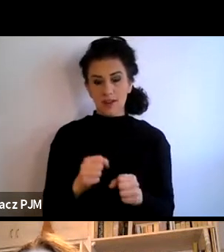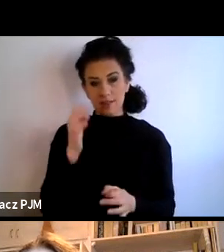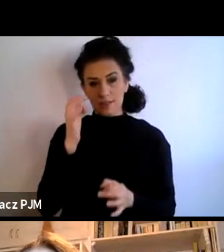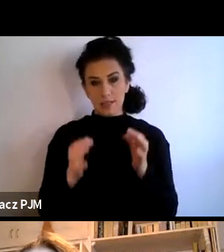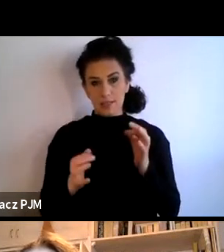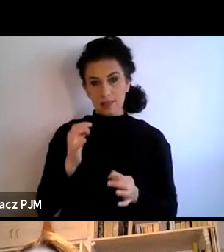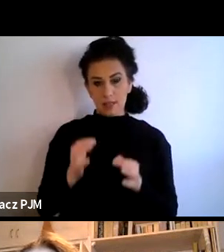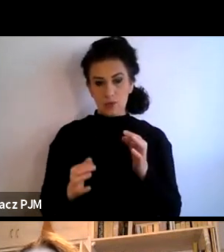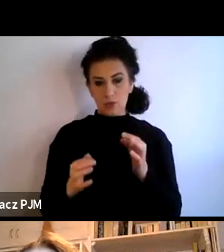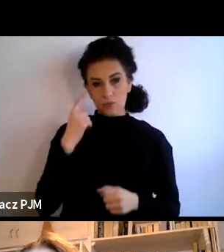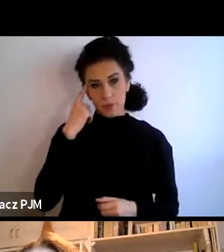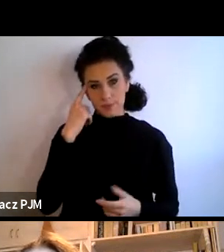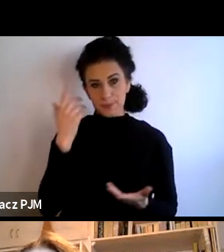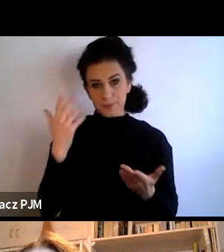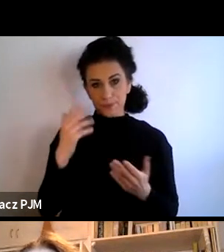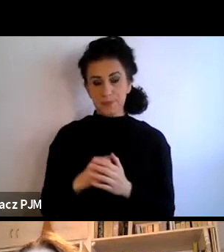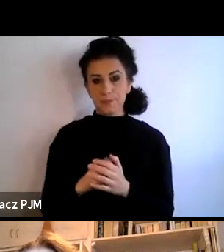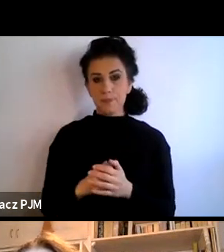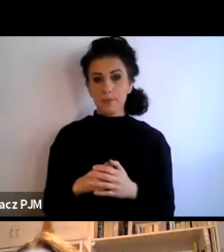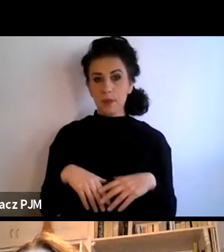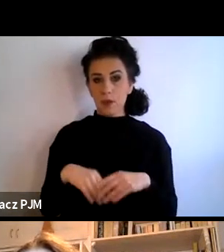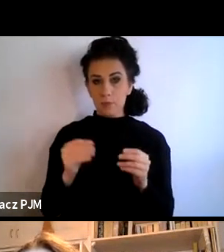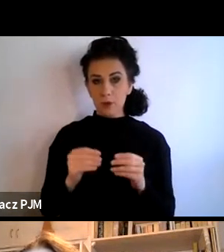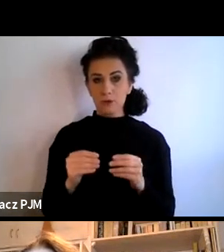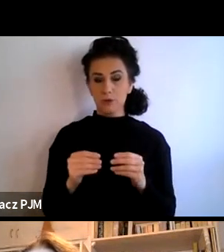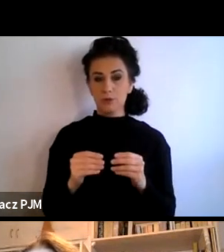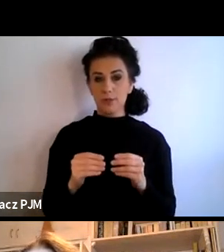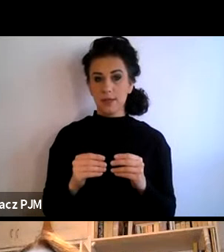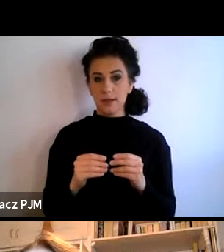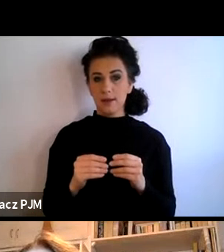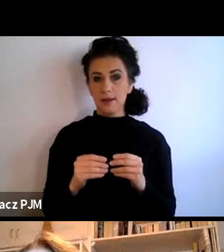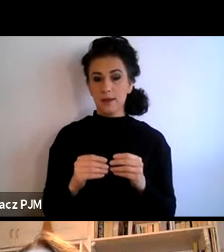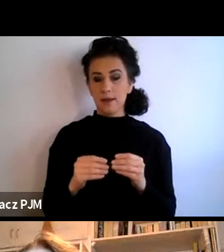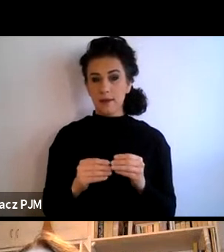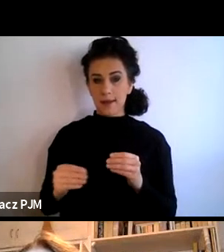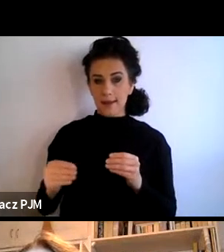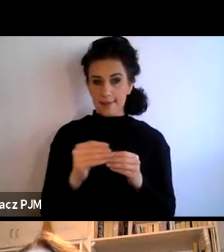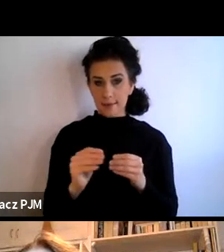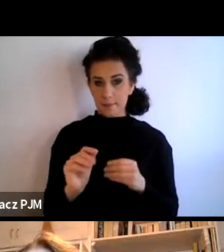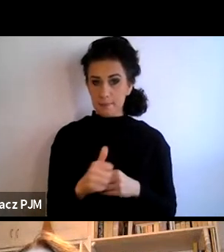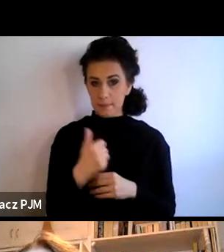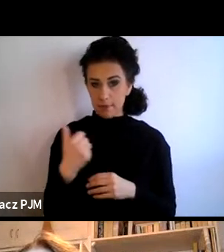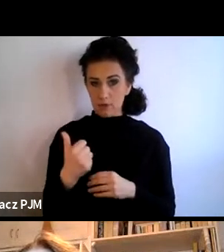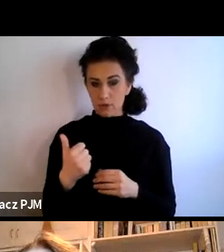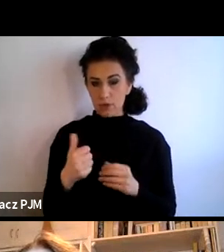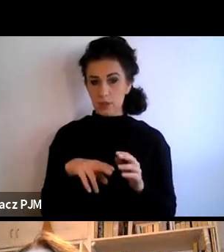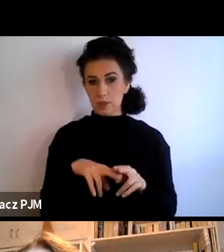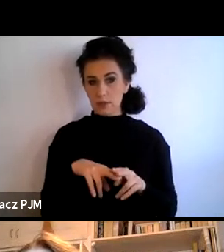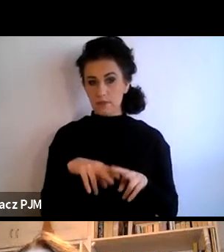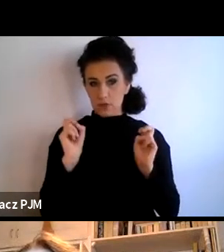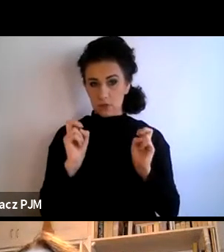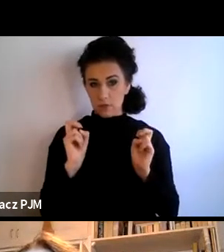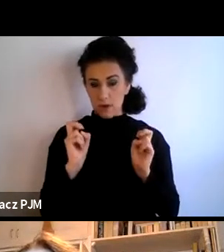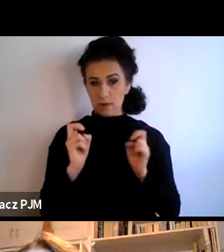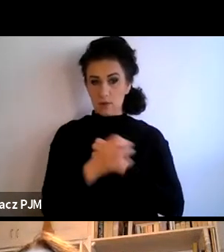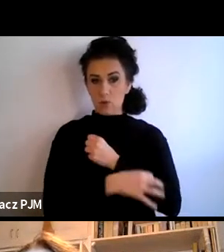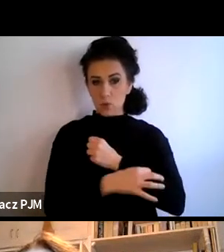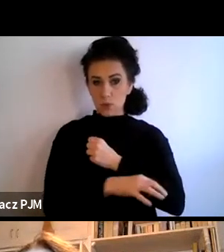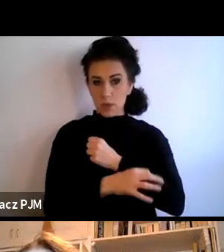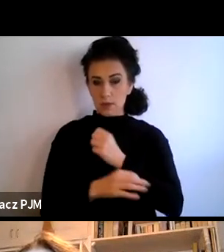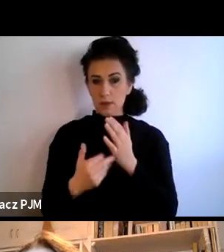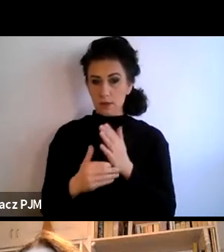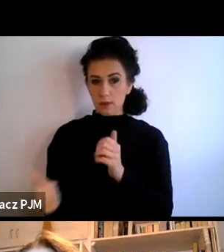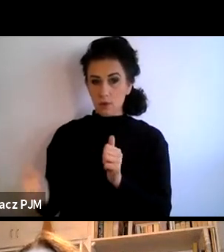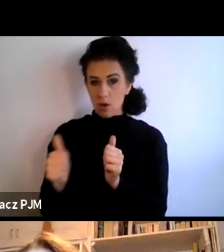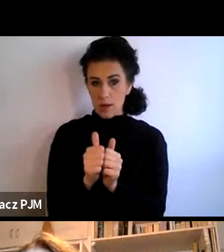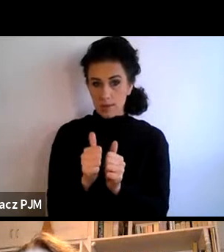jeżeli oczywiście w pierwszej fazie studenci mogli zrezygnować z asysty, bo obawiali się chociażby tego, że asystent pojawia się